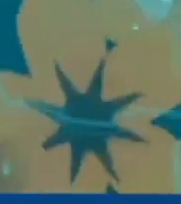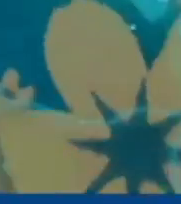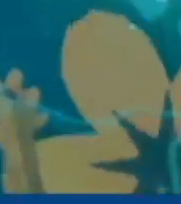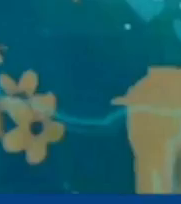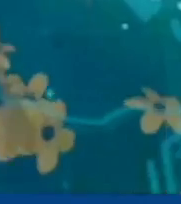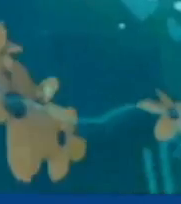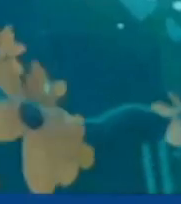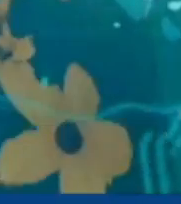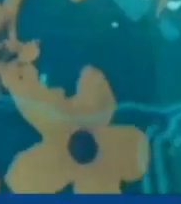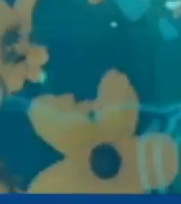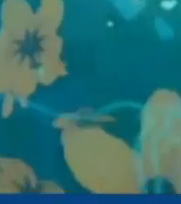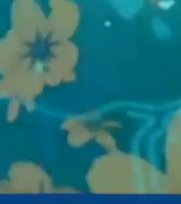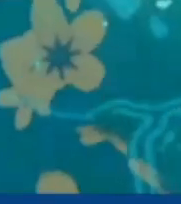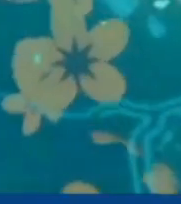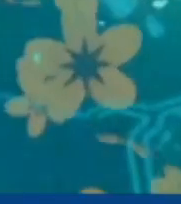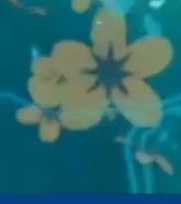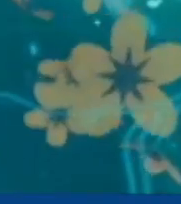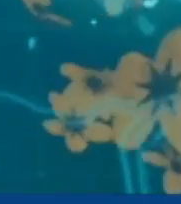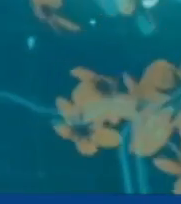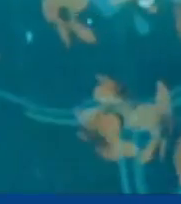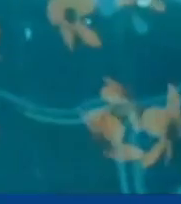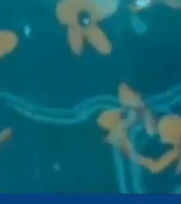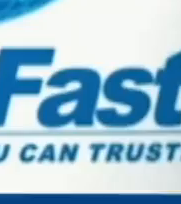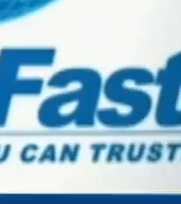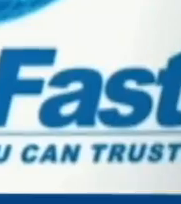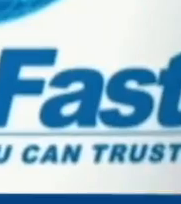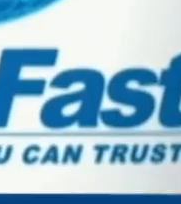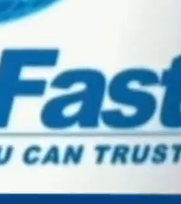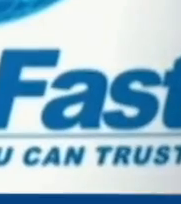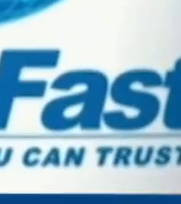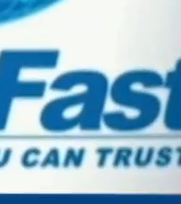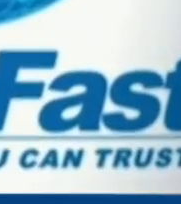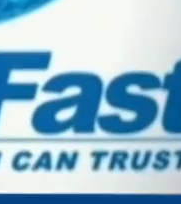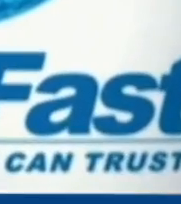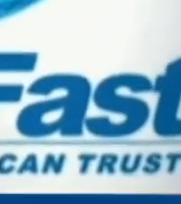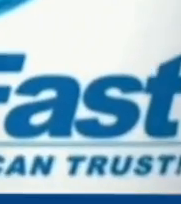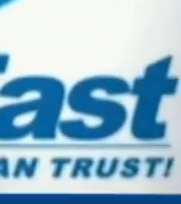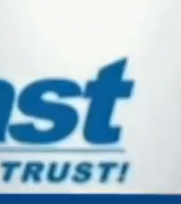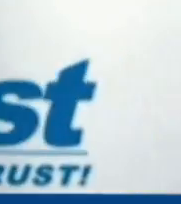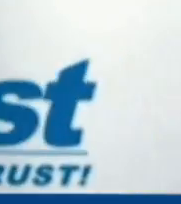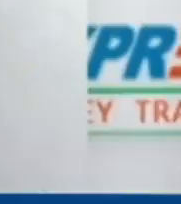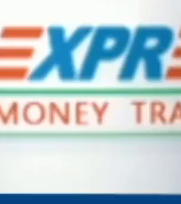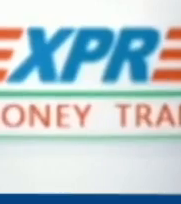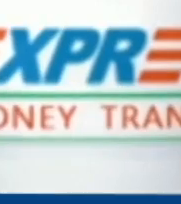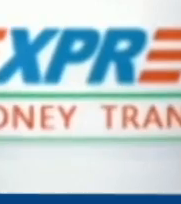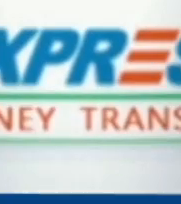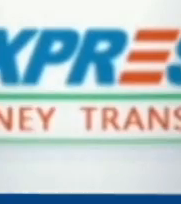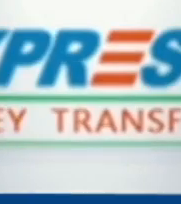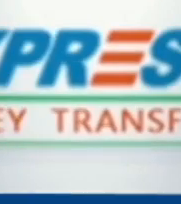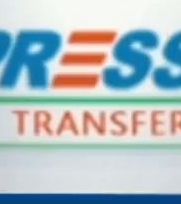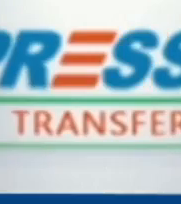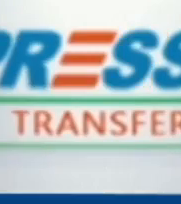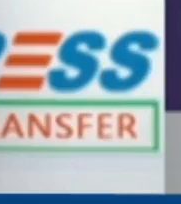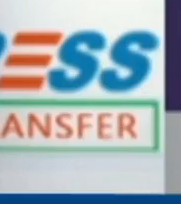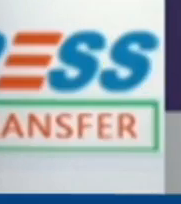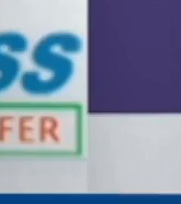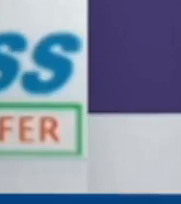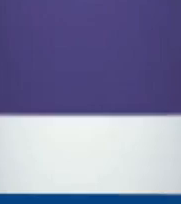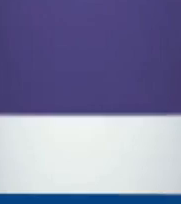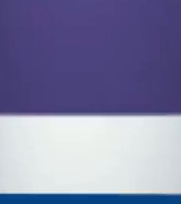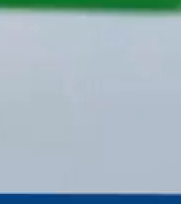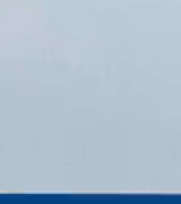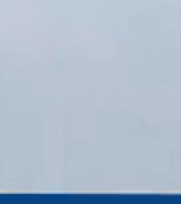ወይ ድማ ብዓለም ለኸ ናይ ሓዋላ ትካላት ማለቱን ሪያ፣ ትራንስፋስ፣ ዌስተርን ዩኒየን፣